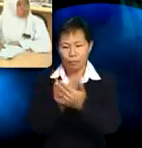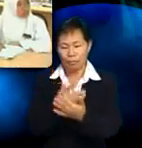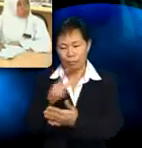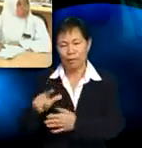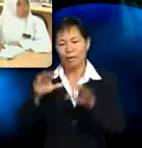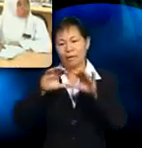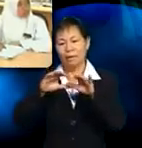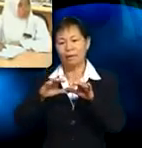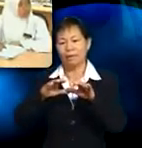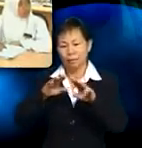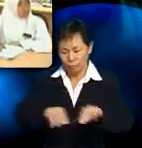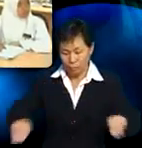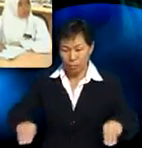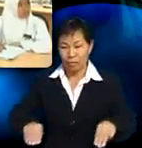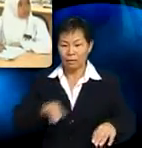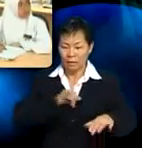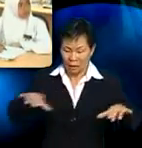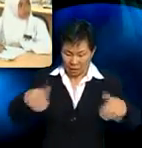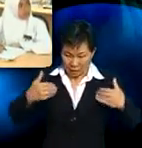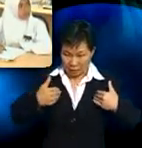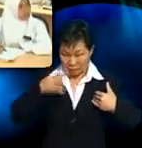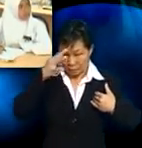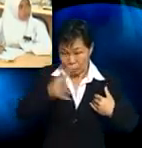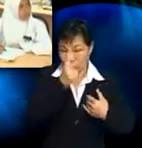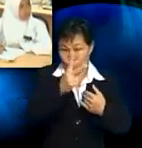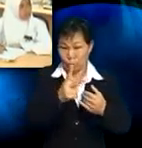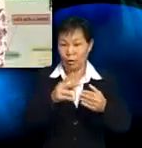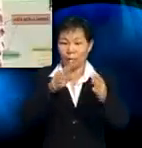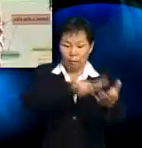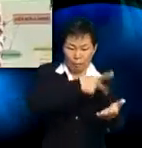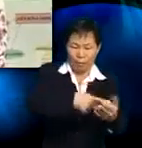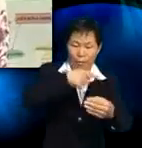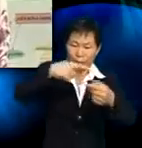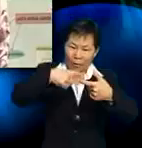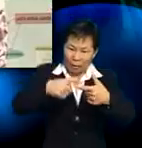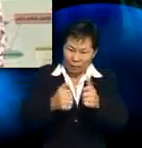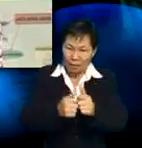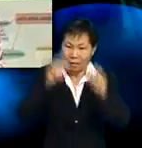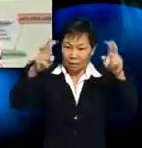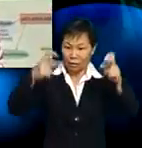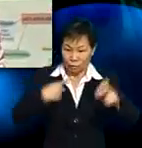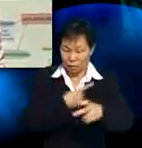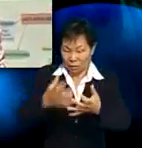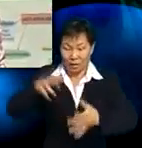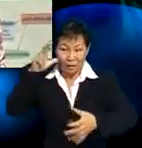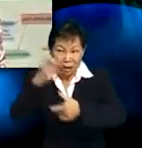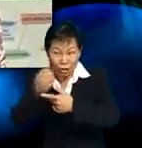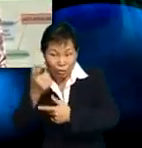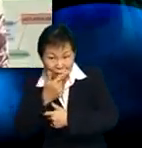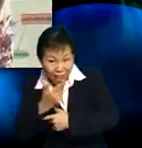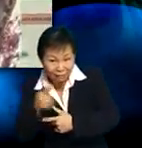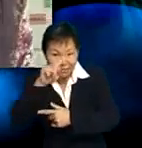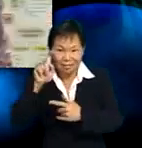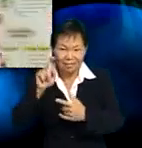gajian di sini saya ada mencipta Gimana Pak pantun berkaitan dengan tajuk kita pada hari ini nggak dengar atau tidak